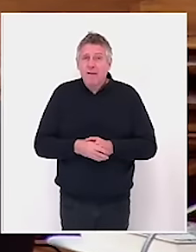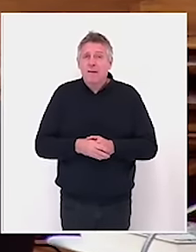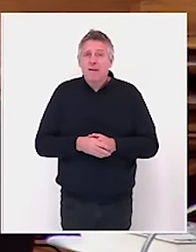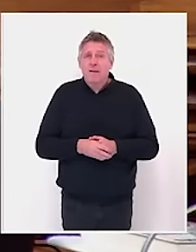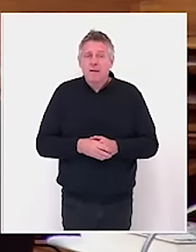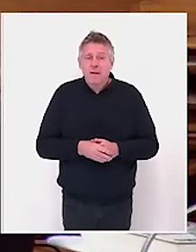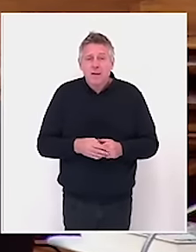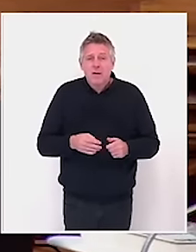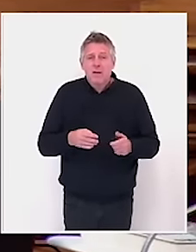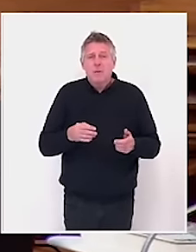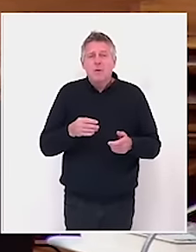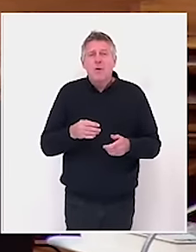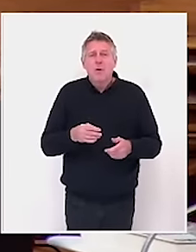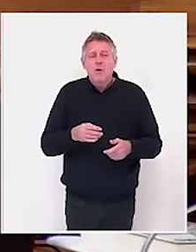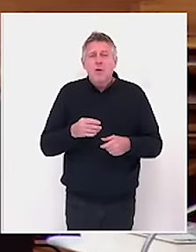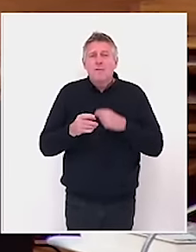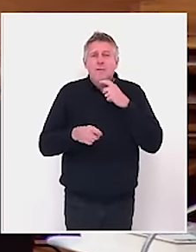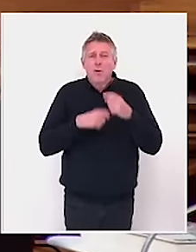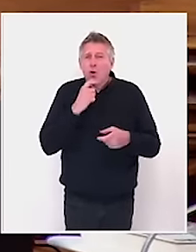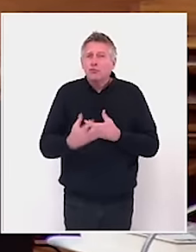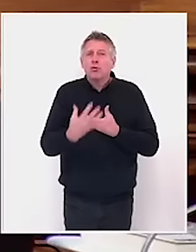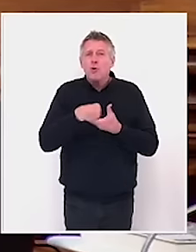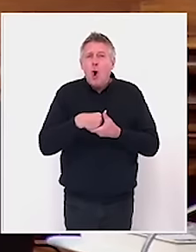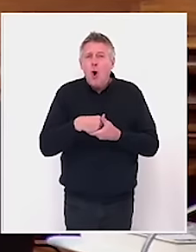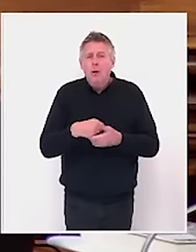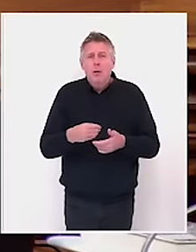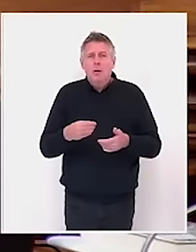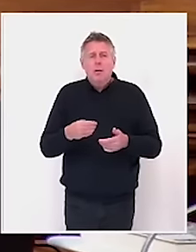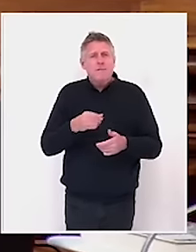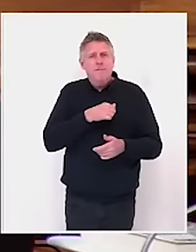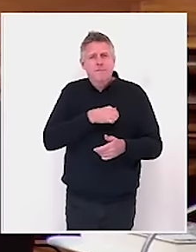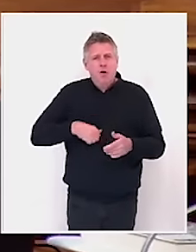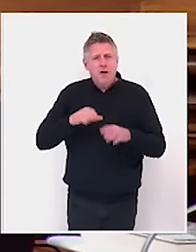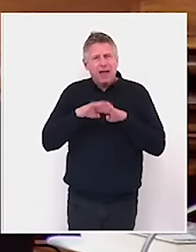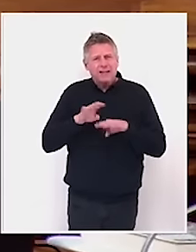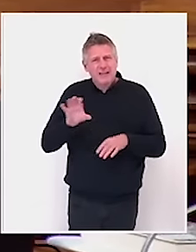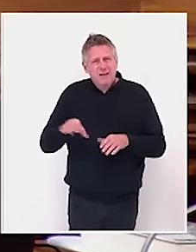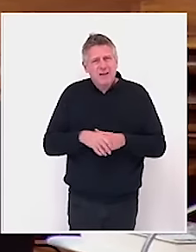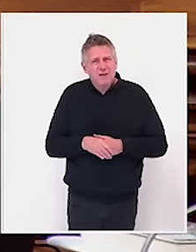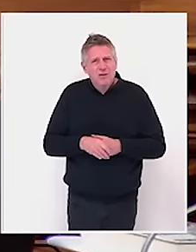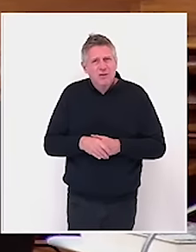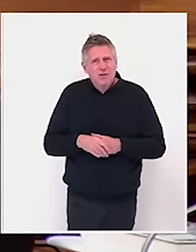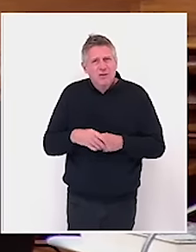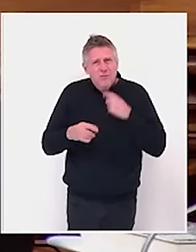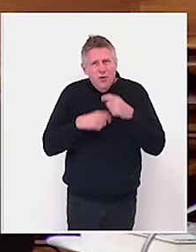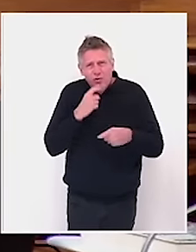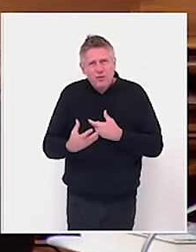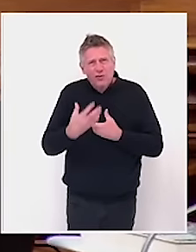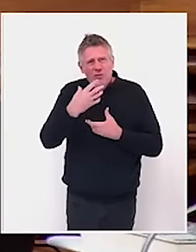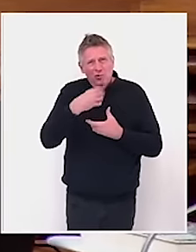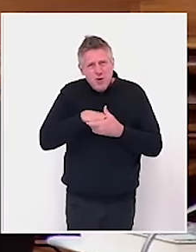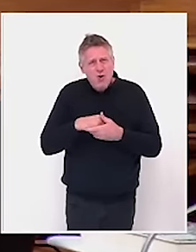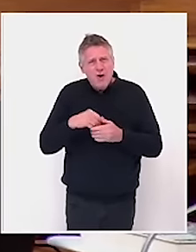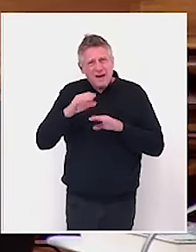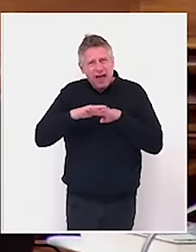de violences de genre qui sont exacerbées dans les quartiers. Et là, on se dit, mais est-ce que c'est que dans les quartiers que les violences de genre sont exacerbées? En fait, elles